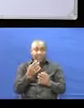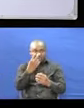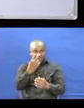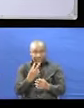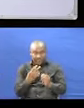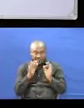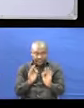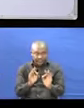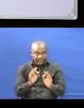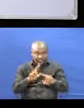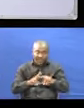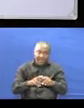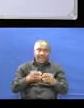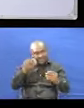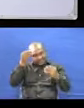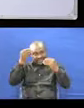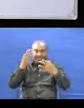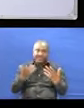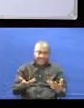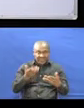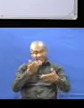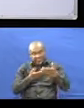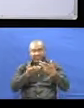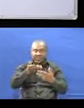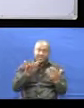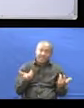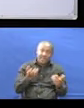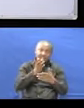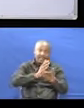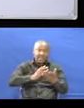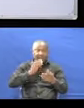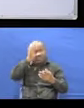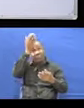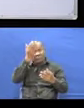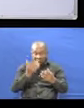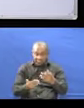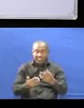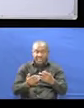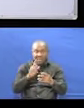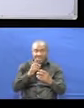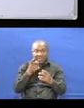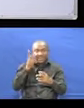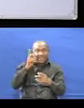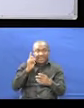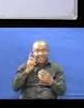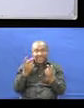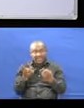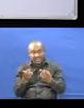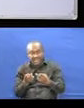pamoja, tumemaliza kujifunza sehemu zetu ambazo zina asili sawa. Basi mpaka wakati mwingine